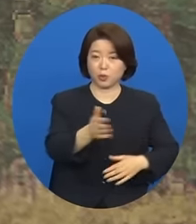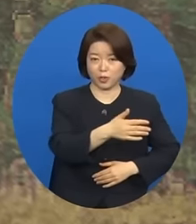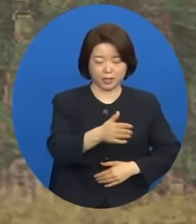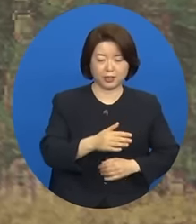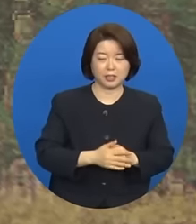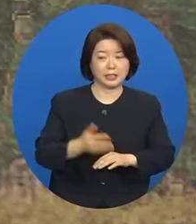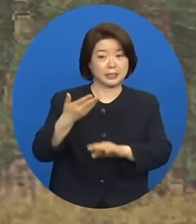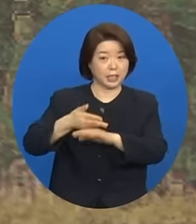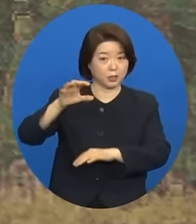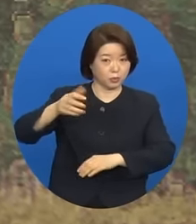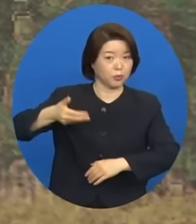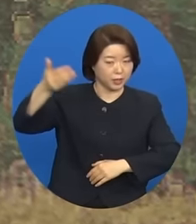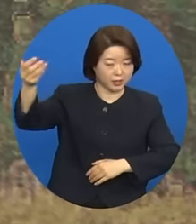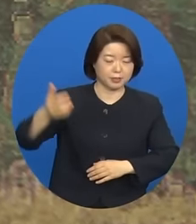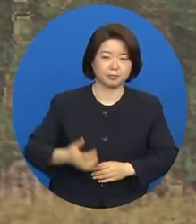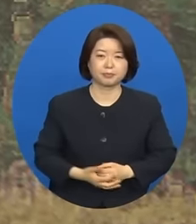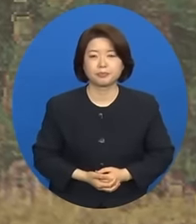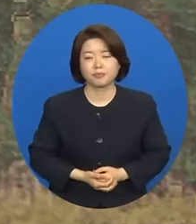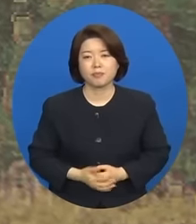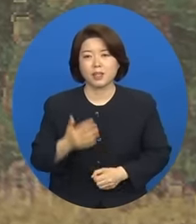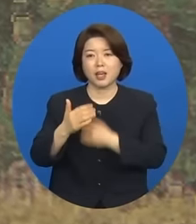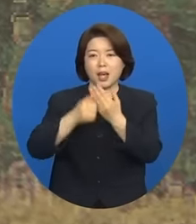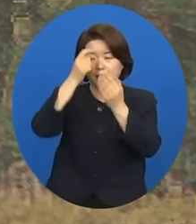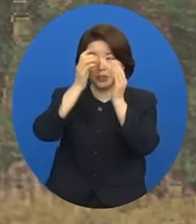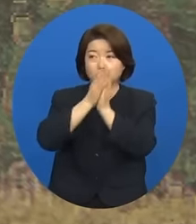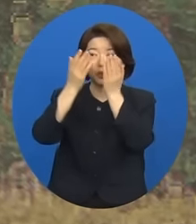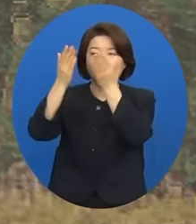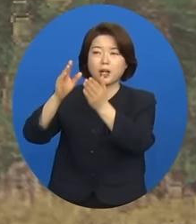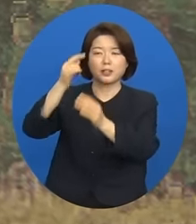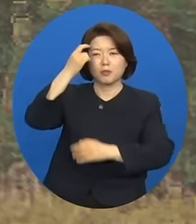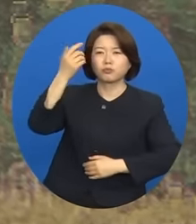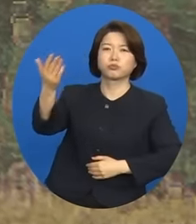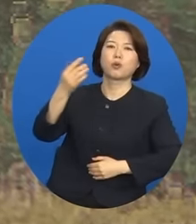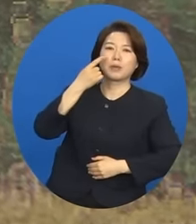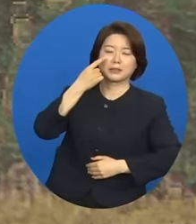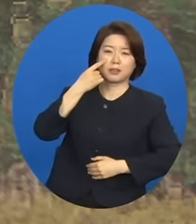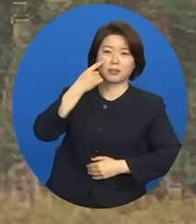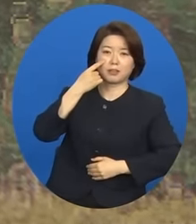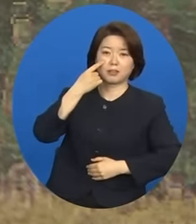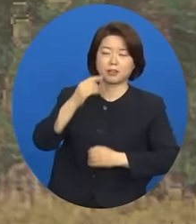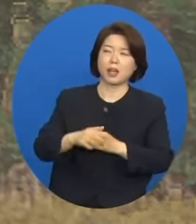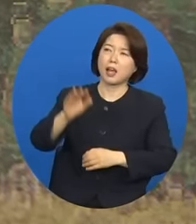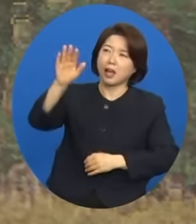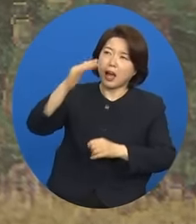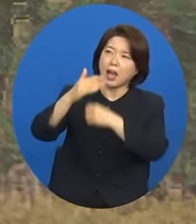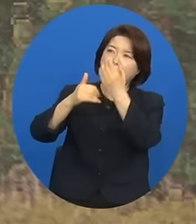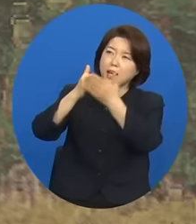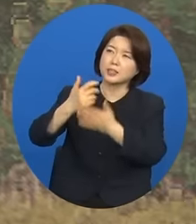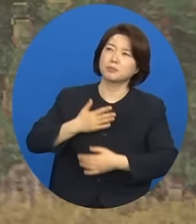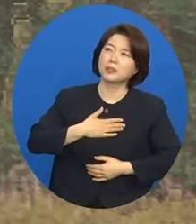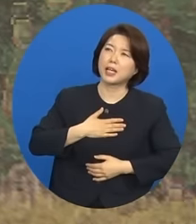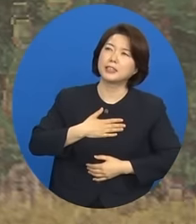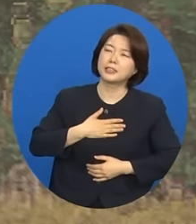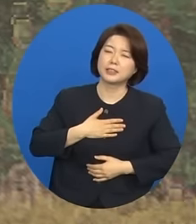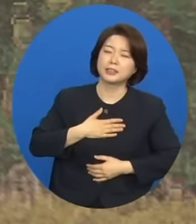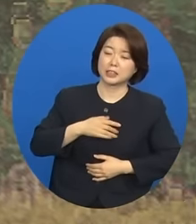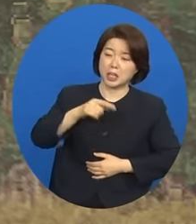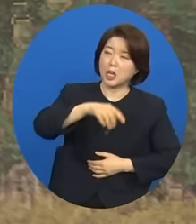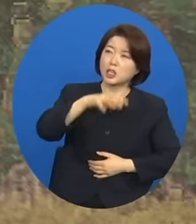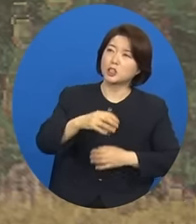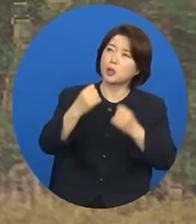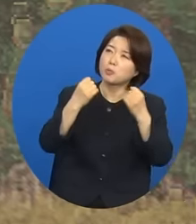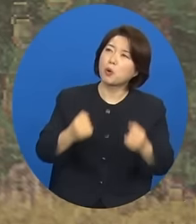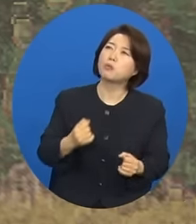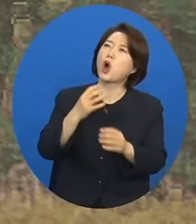계시지만 하나님께 기도하면서 하나님께 물었답니다. 하나님 저는 언제까지 이곳에